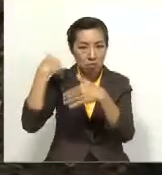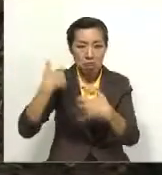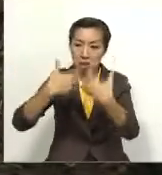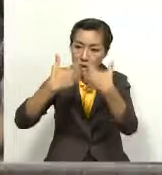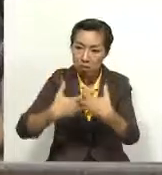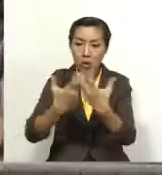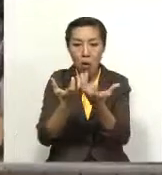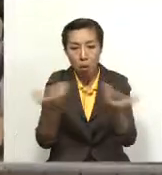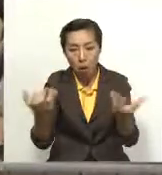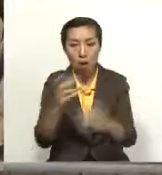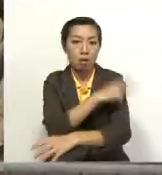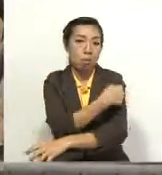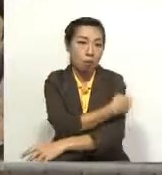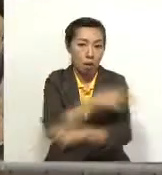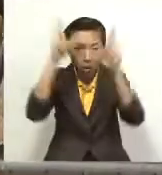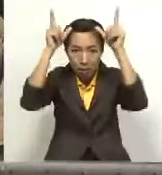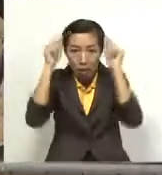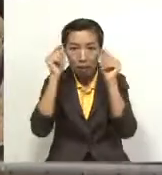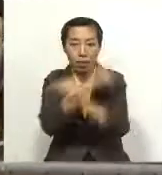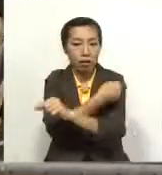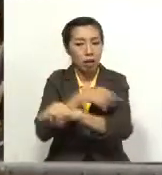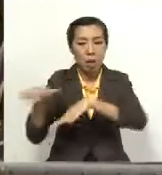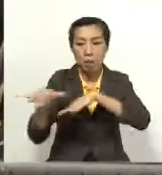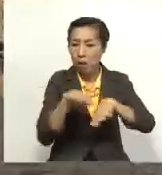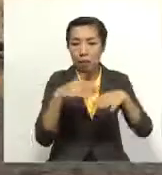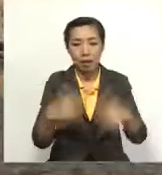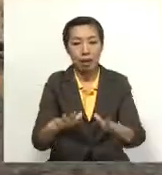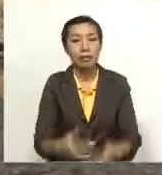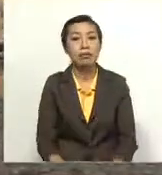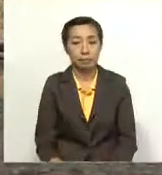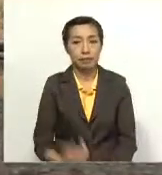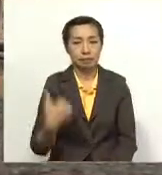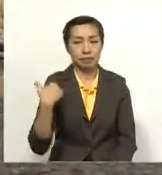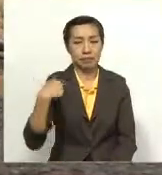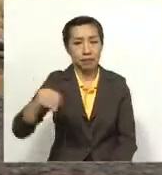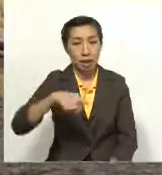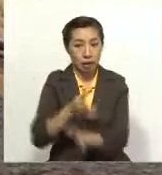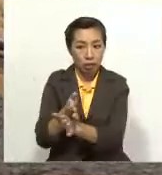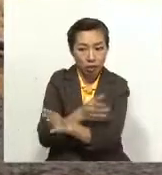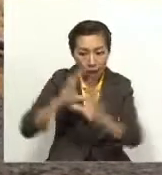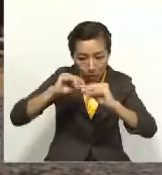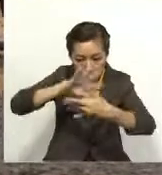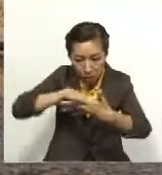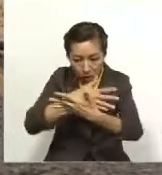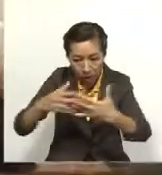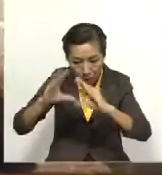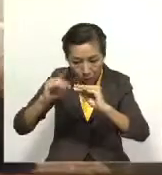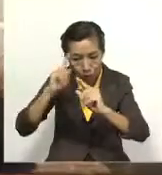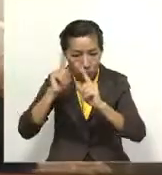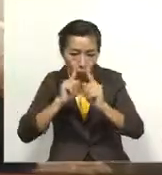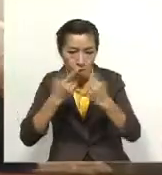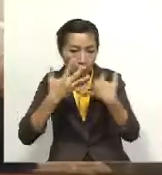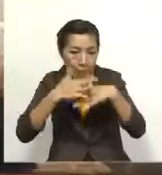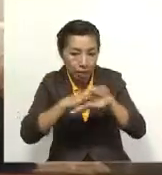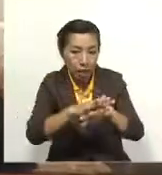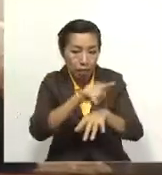าญพยาบาลและทีมสนับสนุนทั้งหมดไว้เป็นที่เรียบร้อยแล้วโดยได้มีการประชุมซักซ้อมแผนทั้งหมดตั้งแต่การประสานงาน